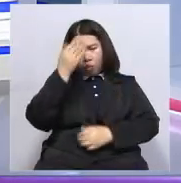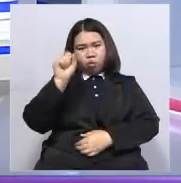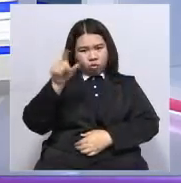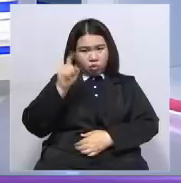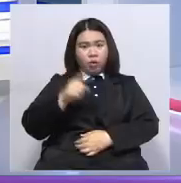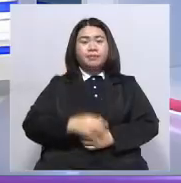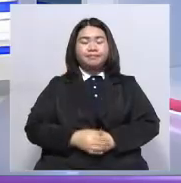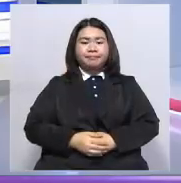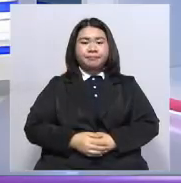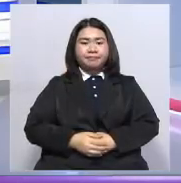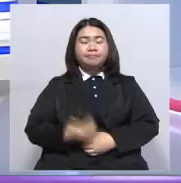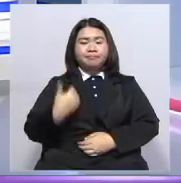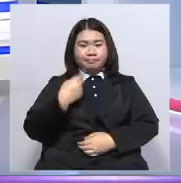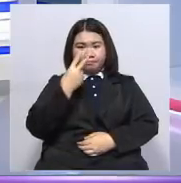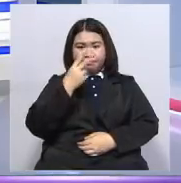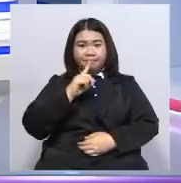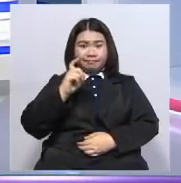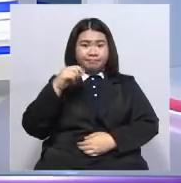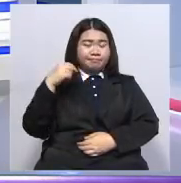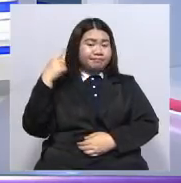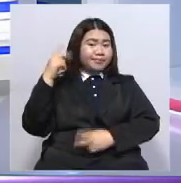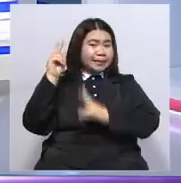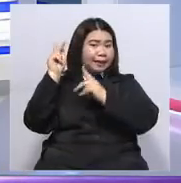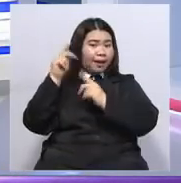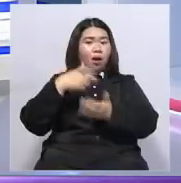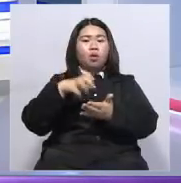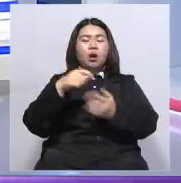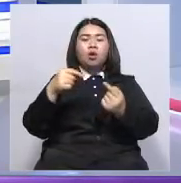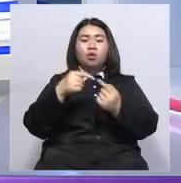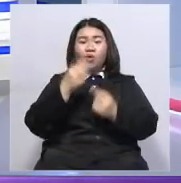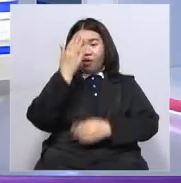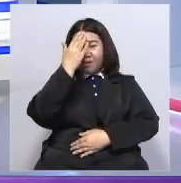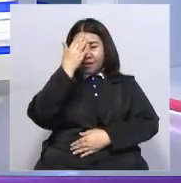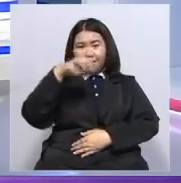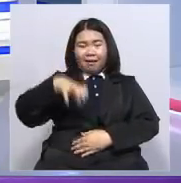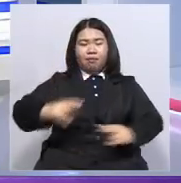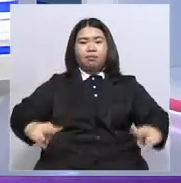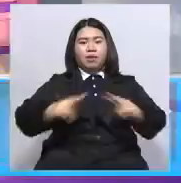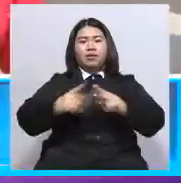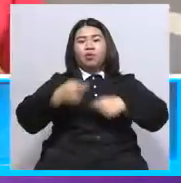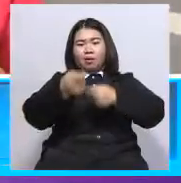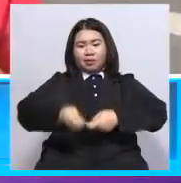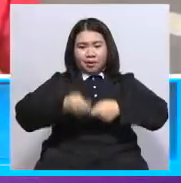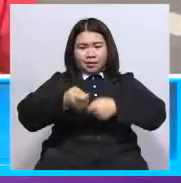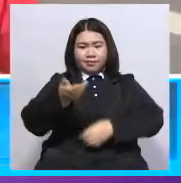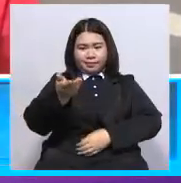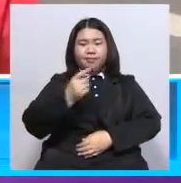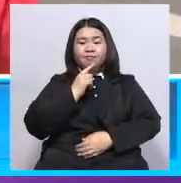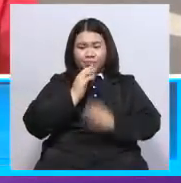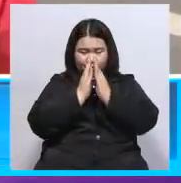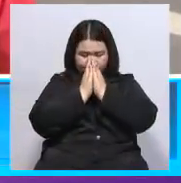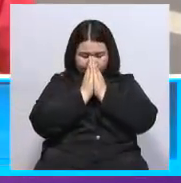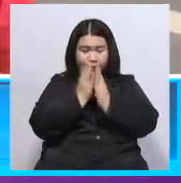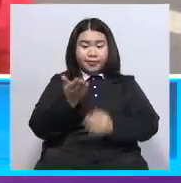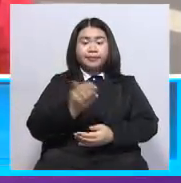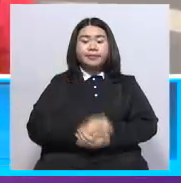เลยค่ะเราไปติดตามจากคุณณัฐฐาชื่นพลนะคะรายงานมาจากด้านหน้าบริเวณกระทรวงเกษตรและสหกรณ์ค่ะ สวัสดีครับคุณณัฐฐา